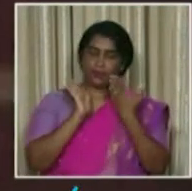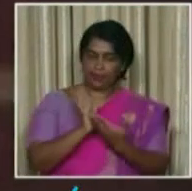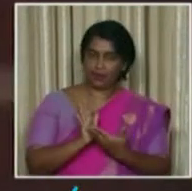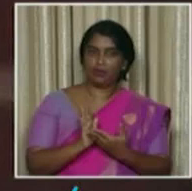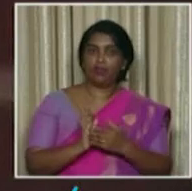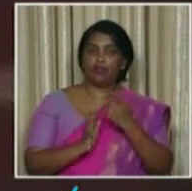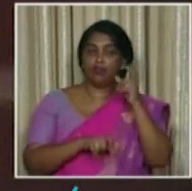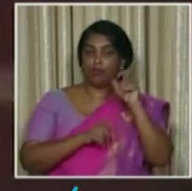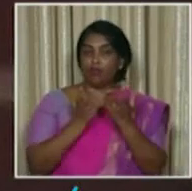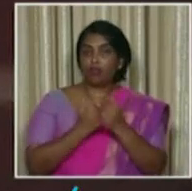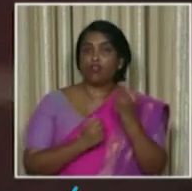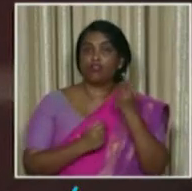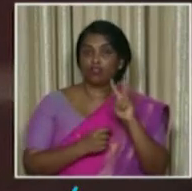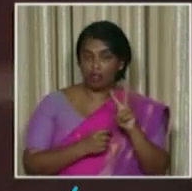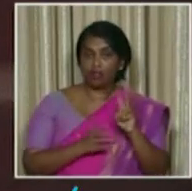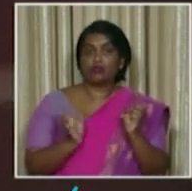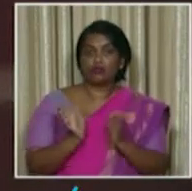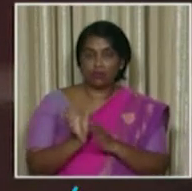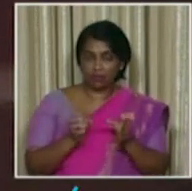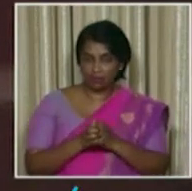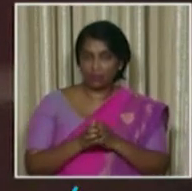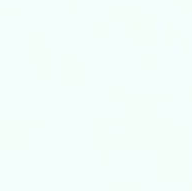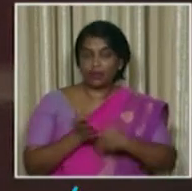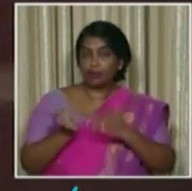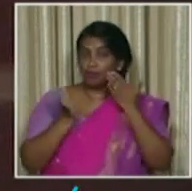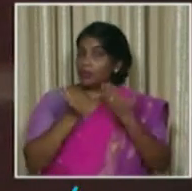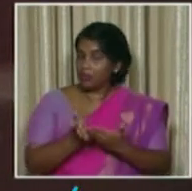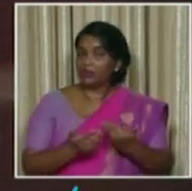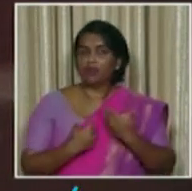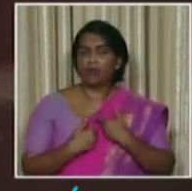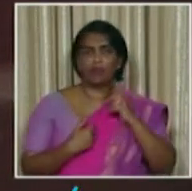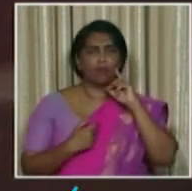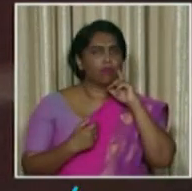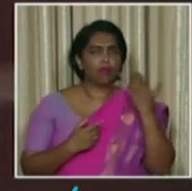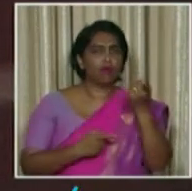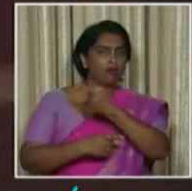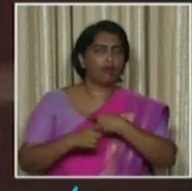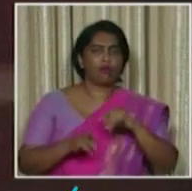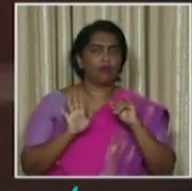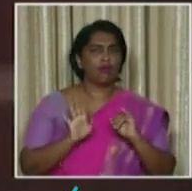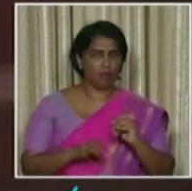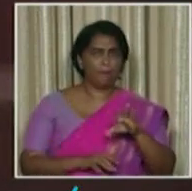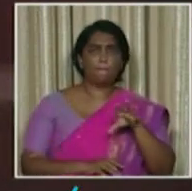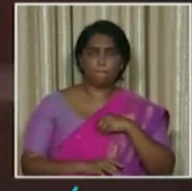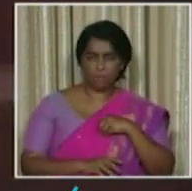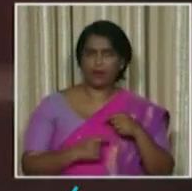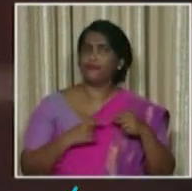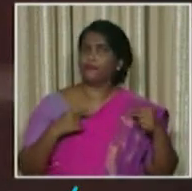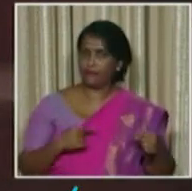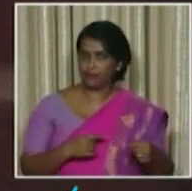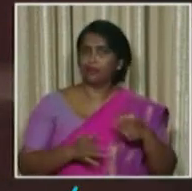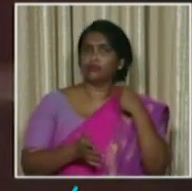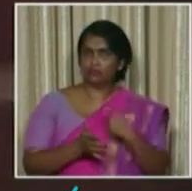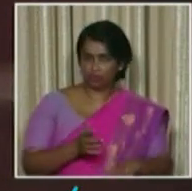දොළොස් දිනකේ කමිටුවක 6 දිනක් අත්සන් කළ වාර්තාවක් ඉදිරිපත් කරපුවාම අපි දන්නේ නැහැ අනිත් 6 දෙනා මේකට එකඟද මේකට විරුද්ධවද මේ අත්සන්